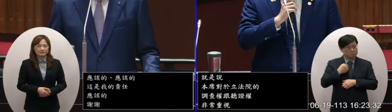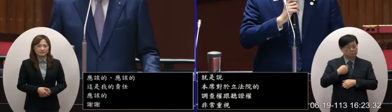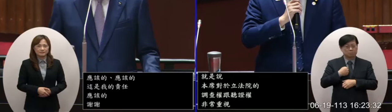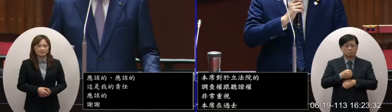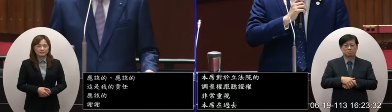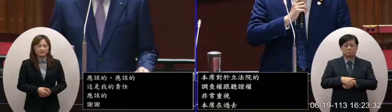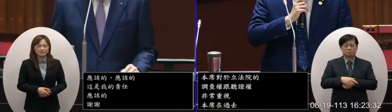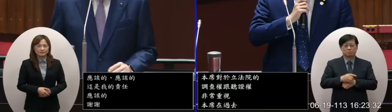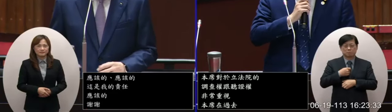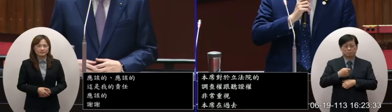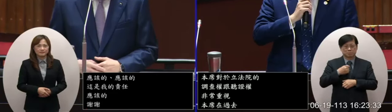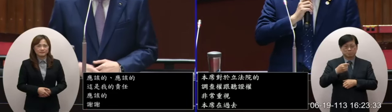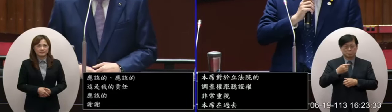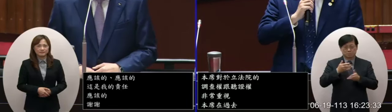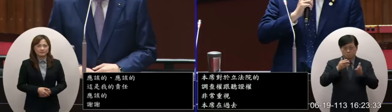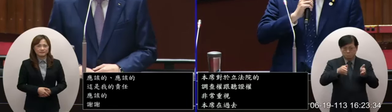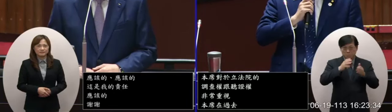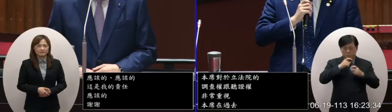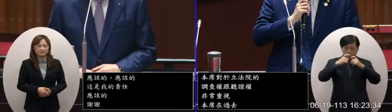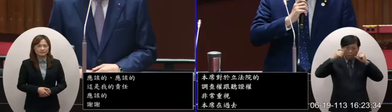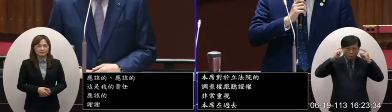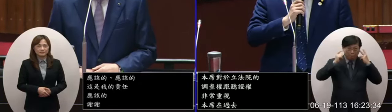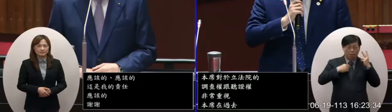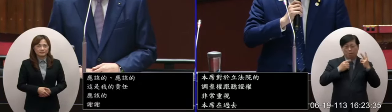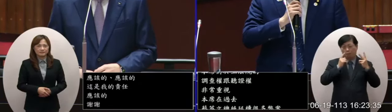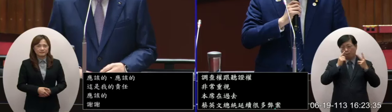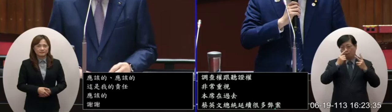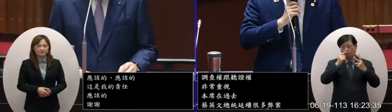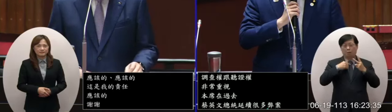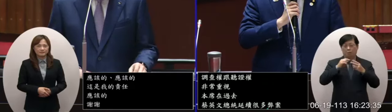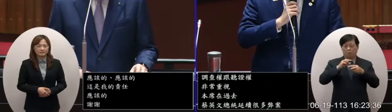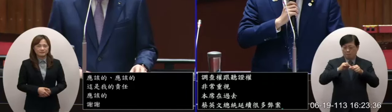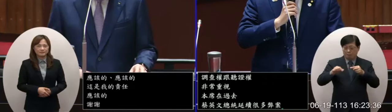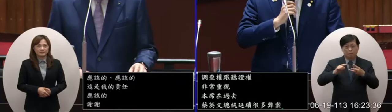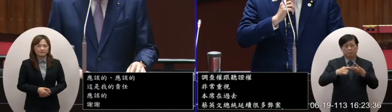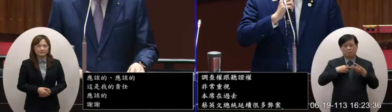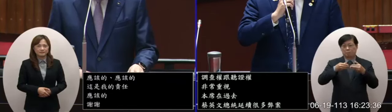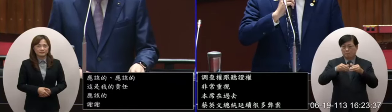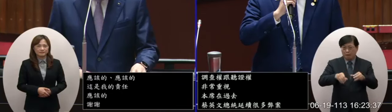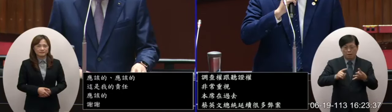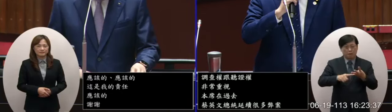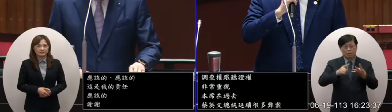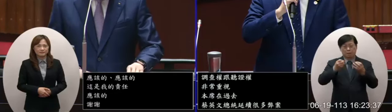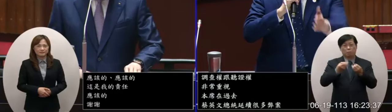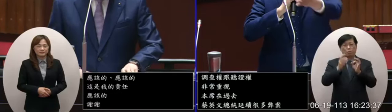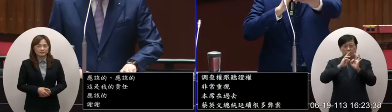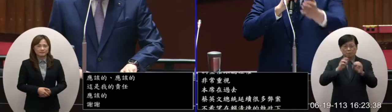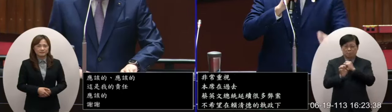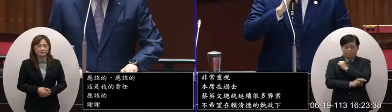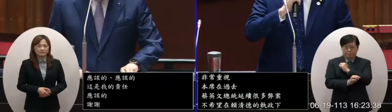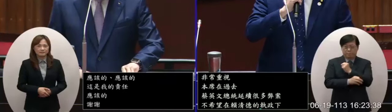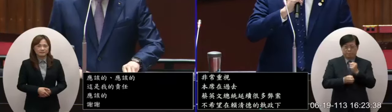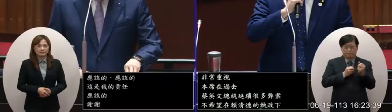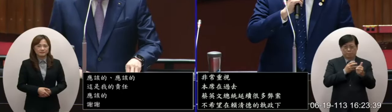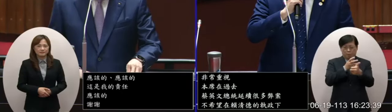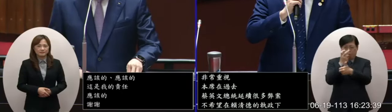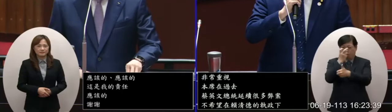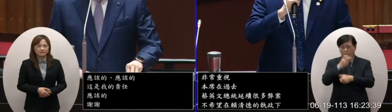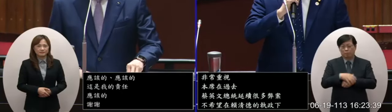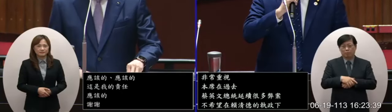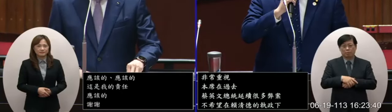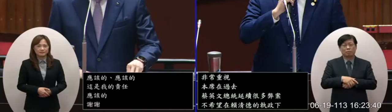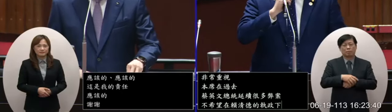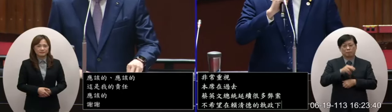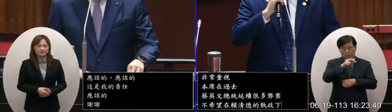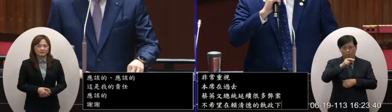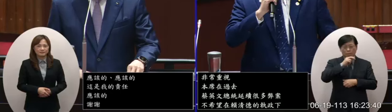们一直在关心的查口罩、查快筛、疫苗、查鸡蛋以及查光电，那我看到我们的刘